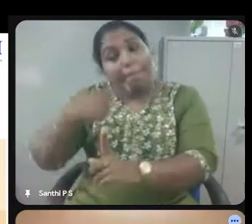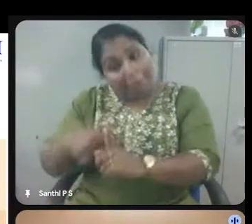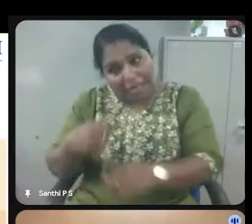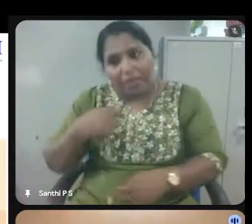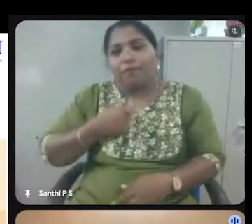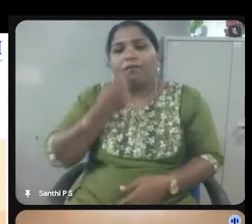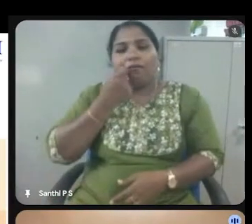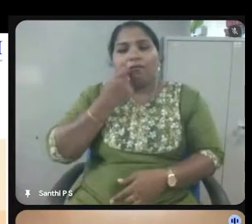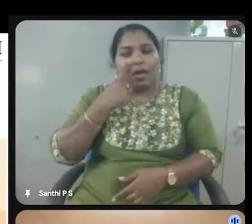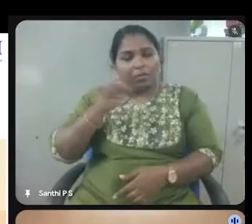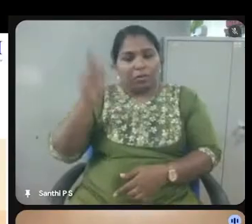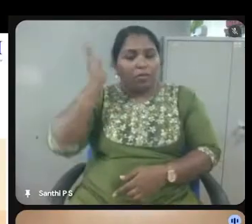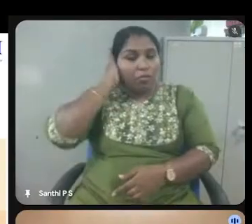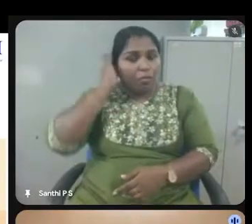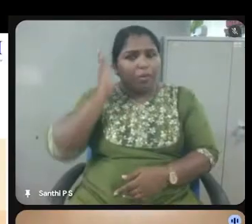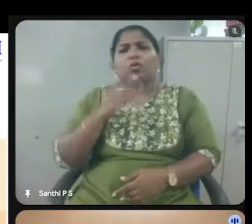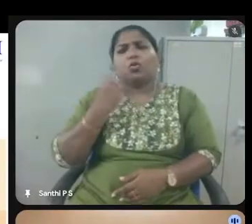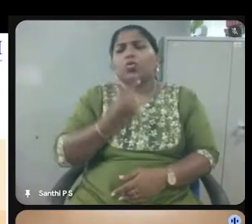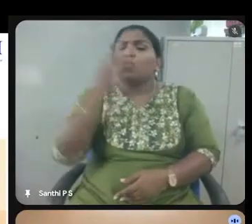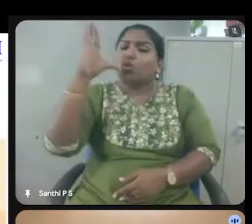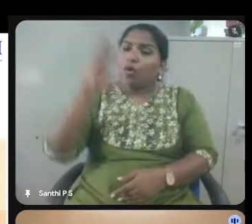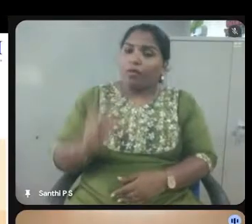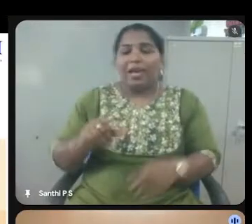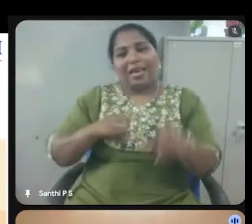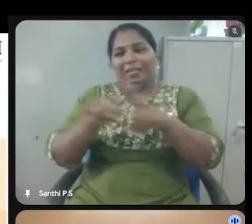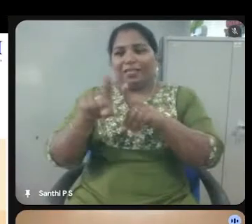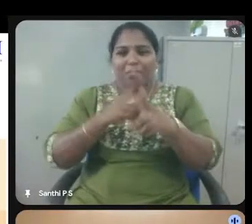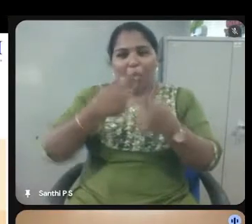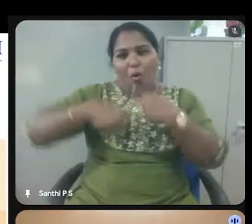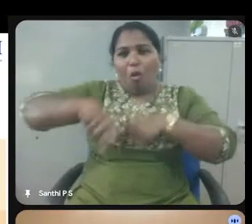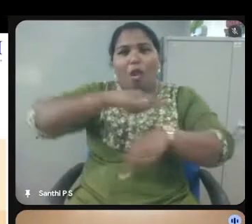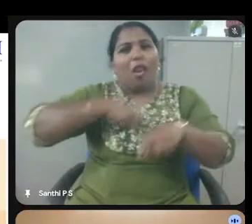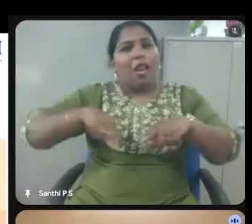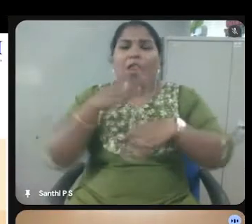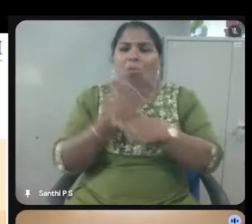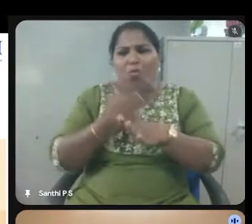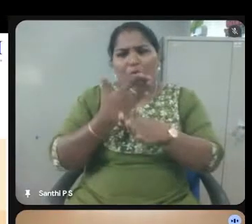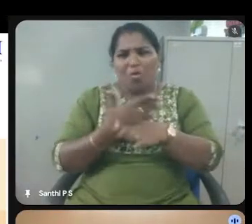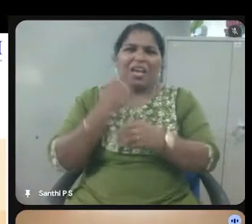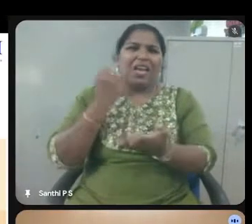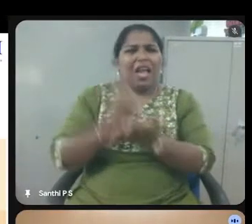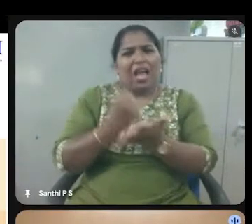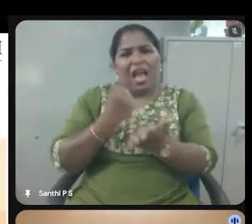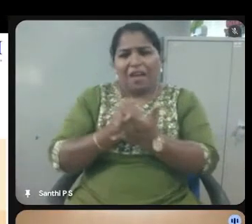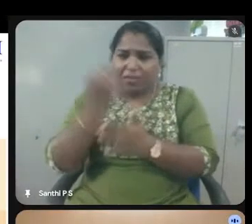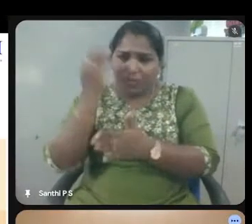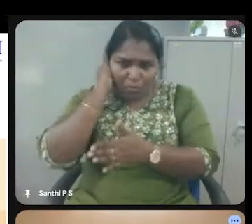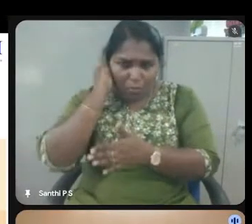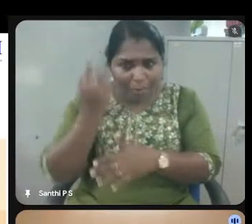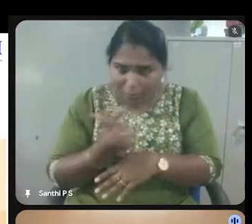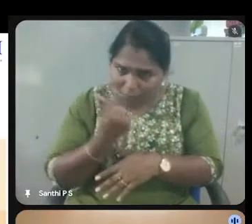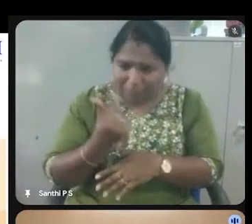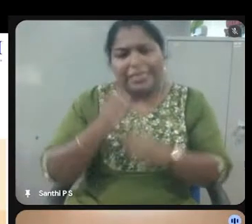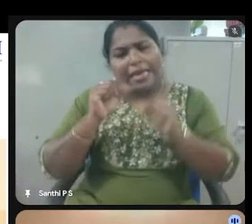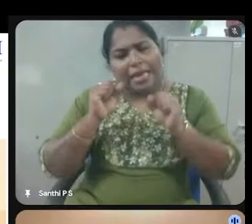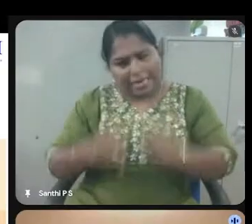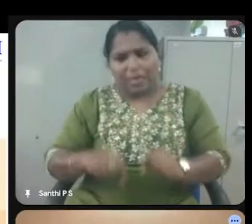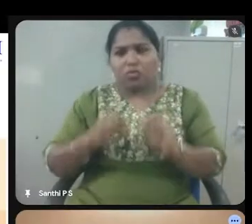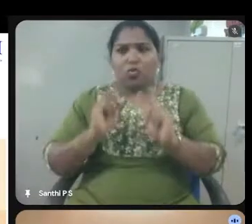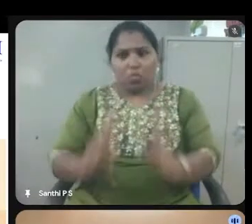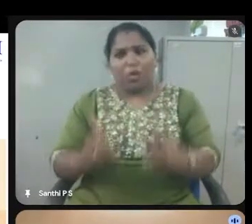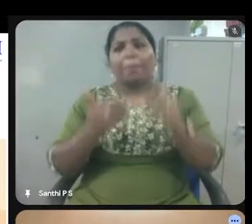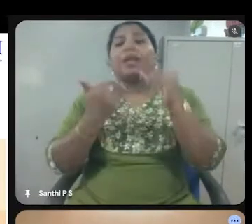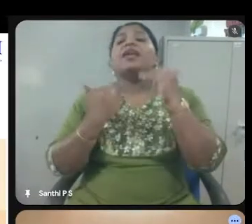ഇപ്പം പക്ഷെ നമുക്ക് കംപ്ലീറ്റ്ലി ചിലപ്പം സ്ക്രീൻ മാറ്റി വയ്ക്കാൻ പറ്റുന്നില്ല. ചിലപ്പോൾ നമ്മൾ ജോലി സംബന്ധമായ ആവശ്യത്തിനായിരിക്കും സ്ക്രീൻ ഉപയോഗിക്കുക, അല്ലെങ്കിൽ വേറെ പല പല